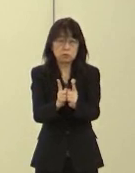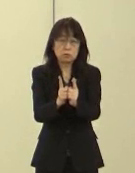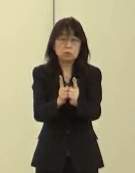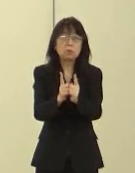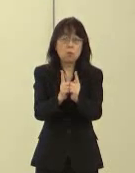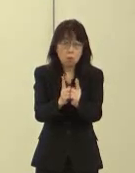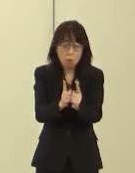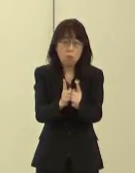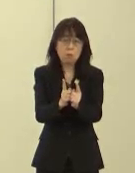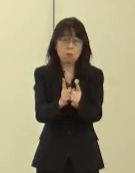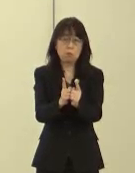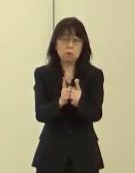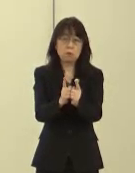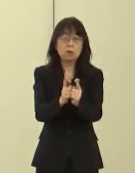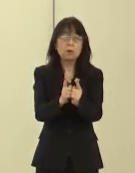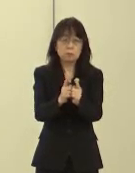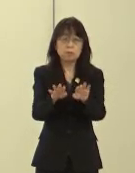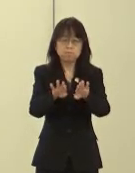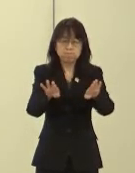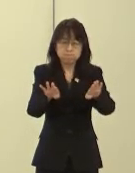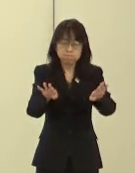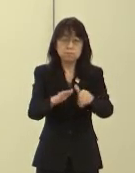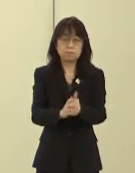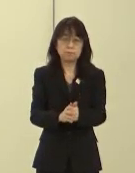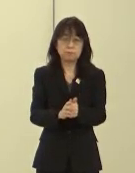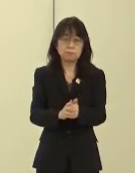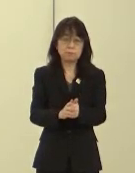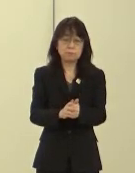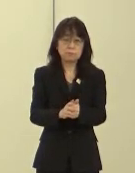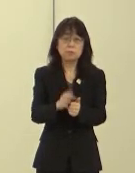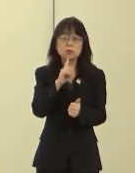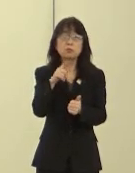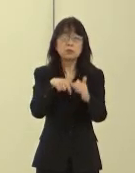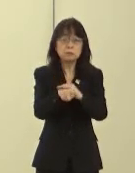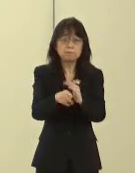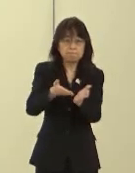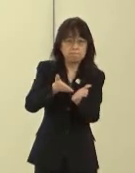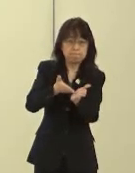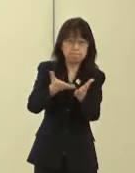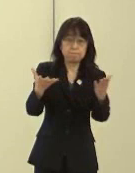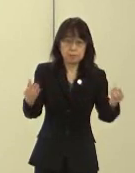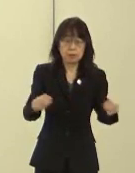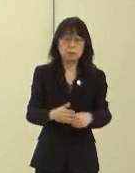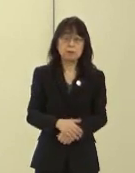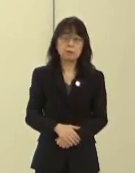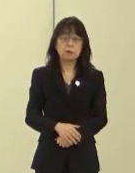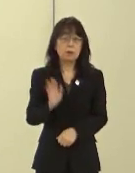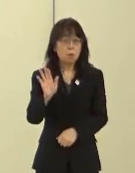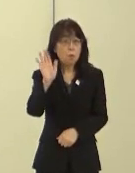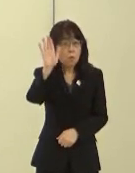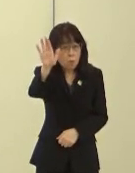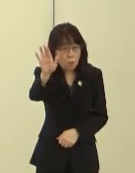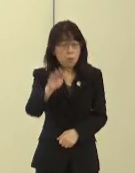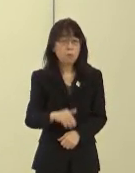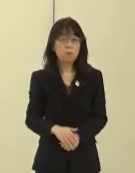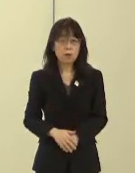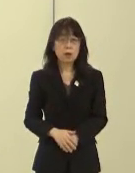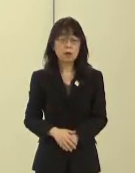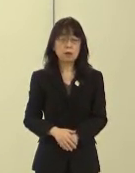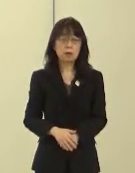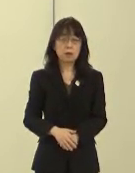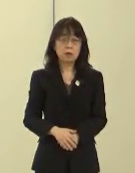を軽減をするという状況をしてまいりましたけれども、今後はこれらを徐